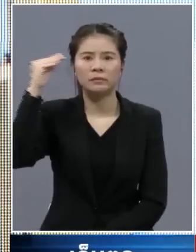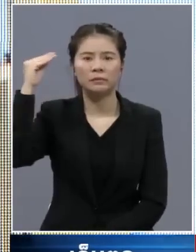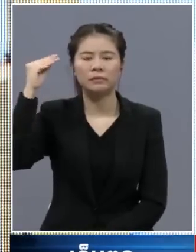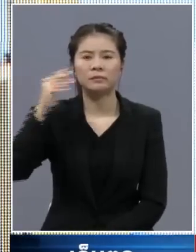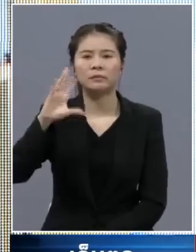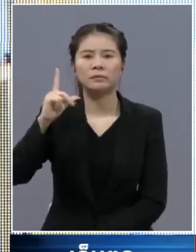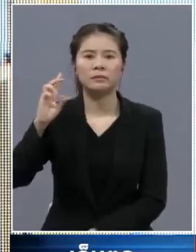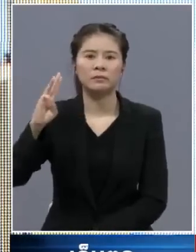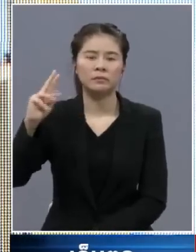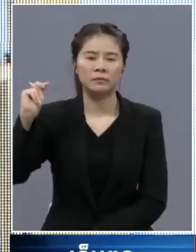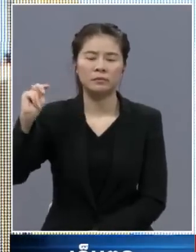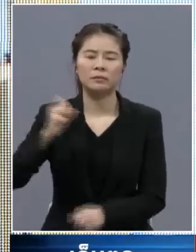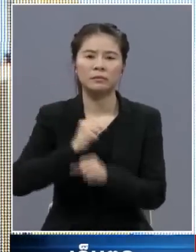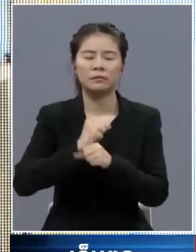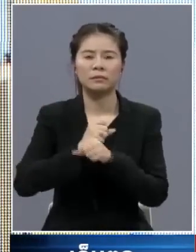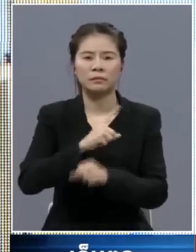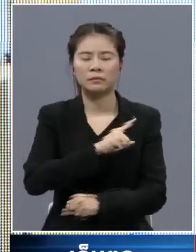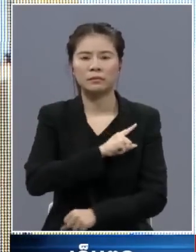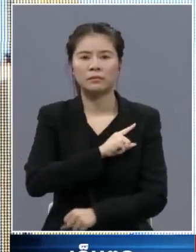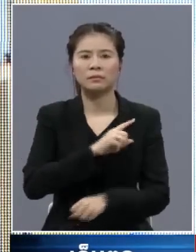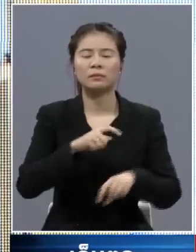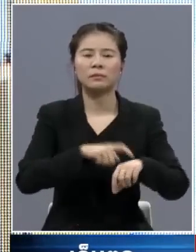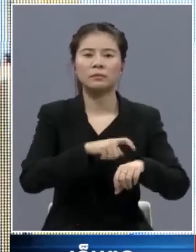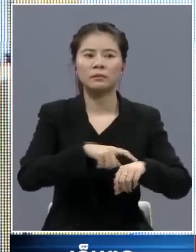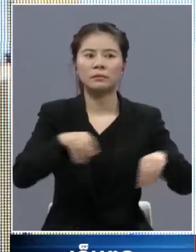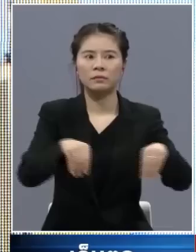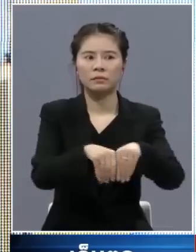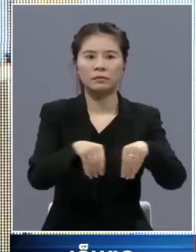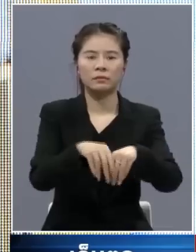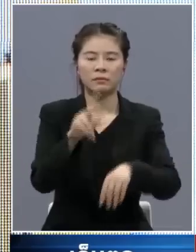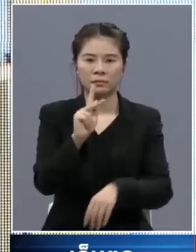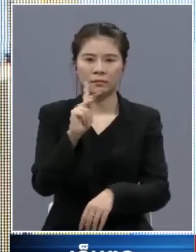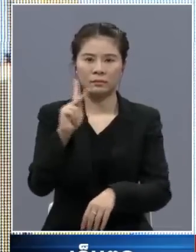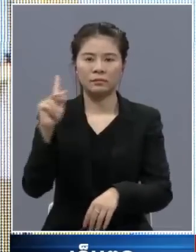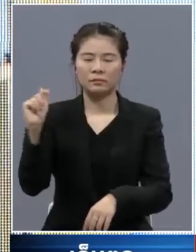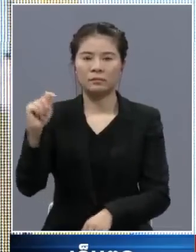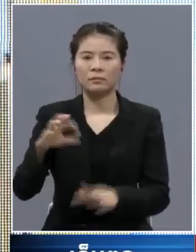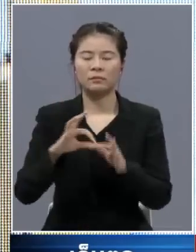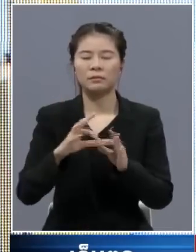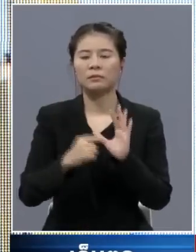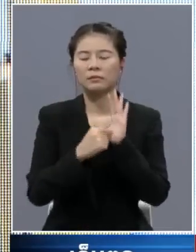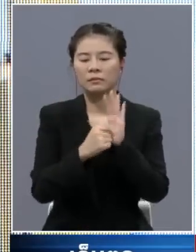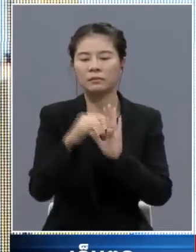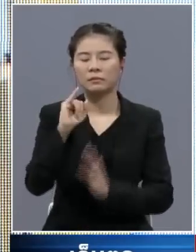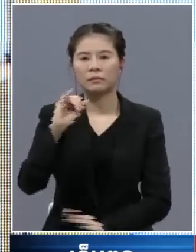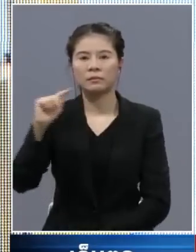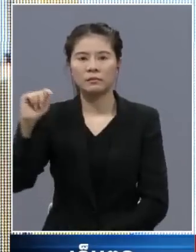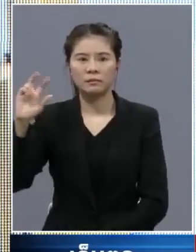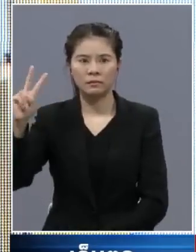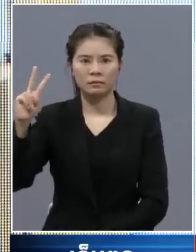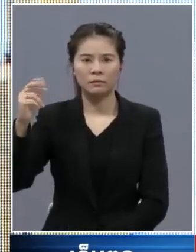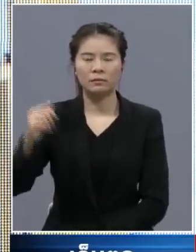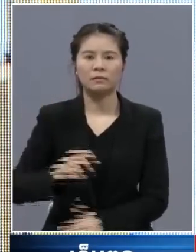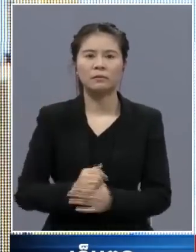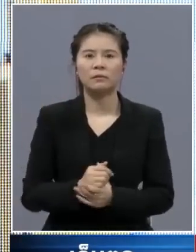กิดมันเกิดขึ้นในช่วงเวลาใกล้เคียงกันกับที่กกต.ส่งคำร้องการถือครองหุ้น ITV ของคุณพิธาให้กับศาล